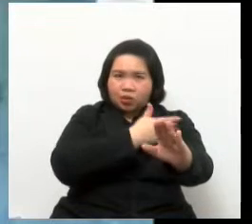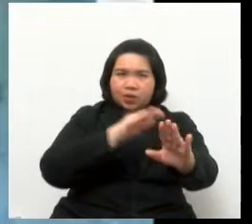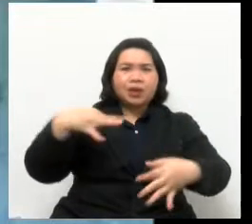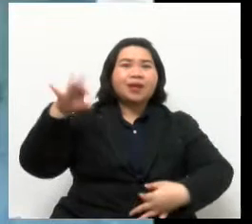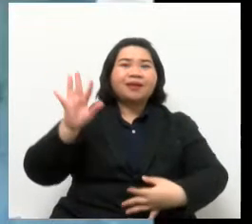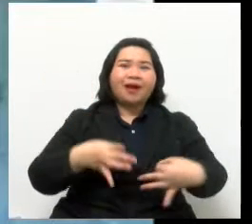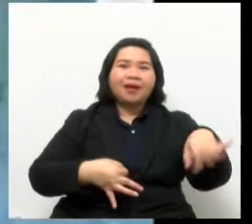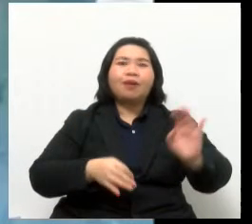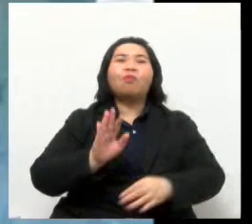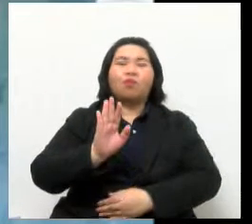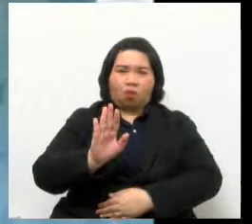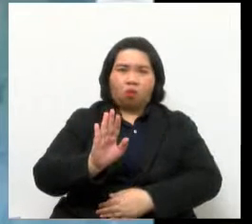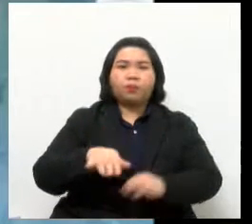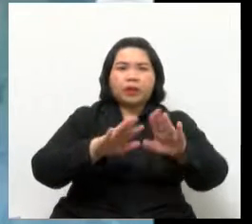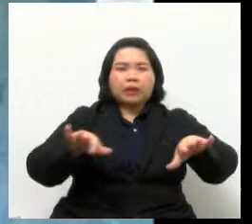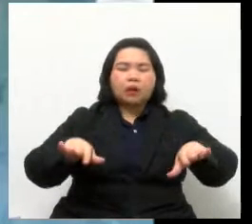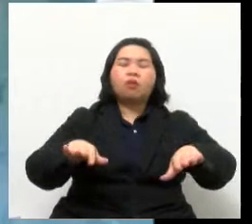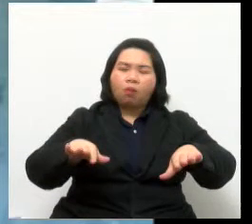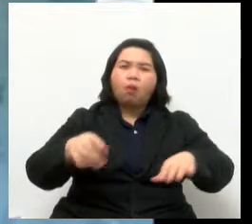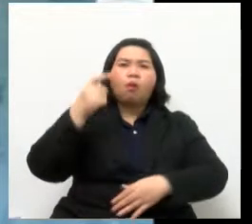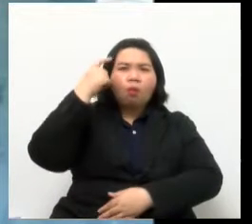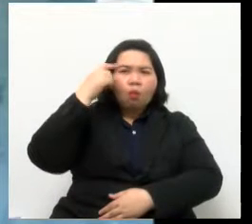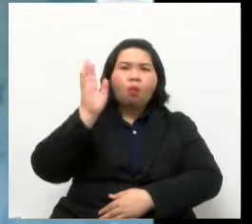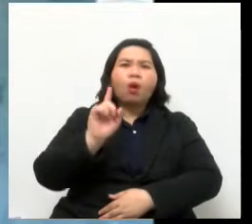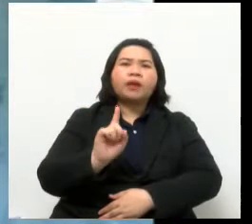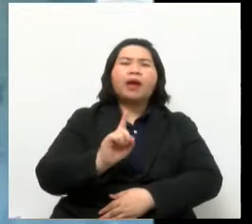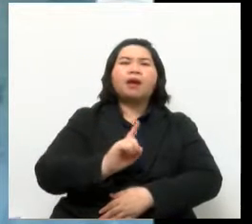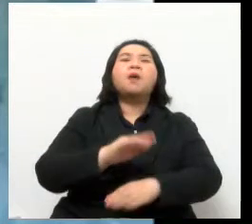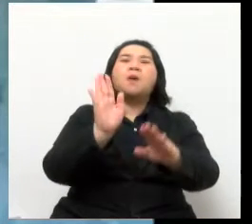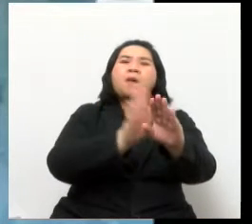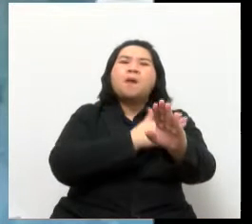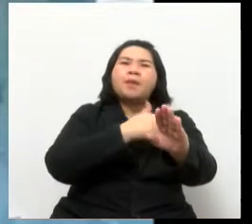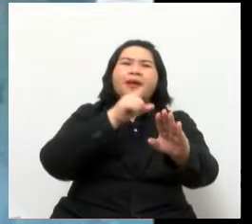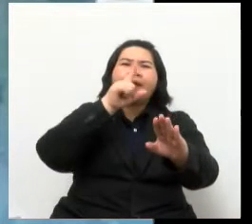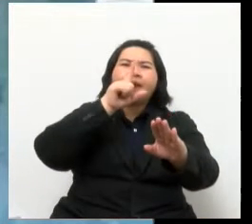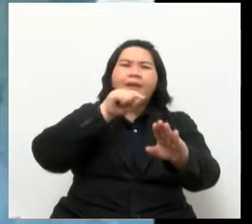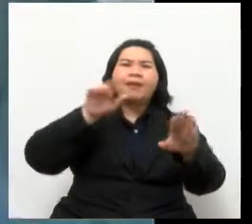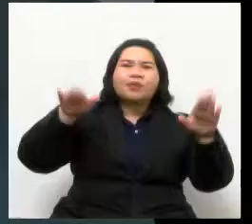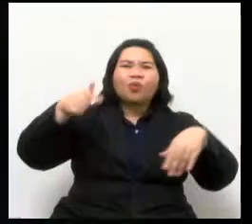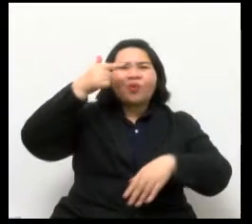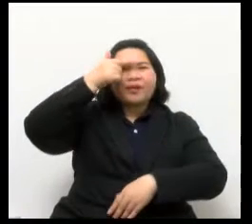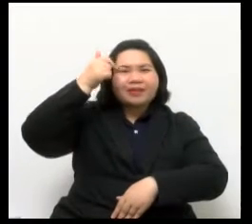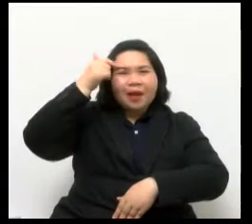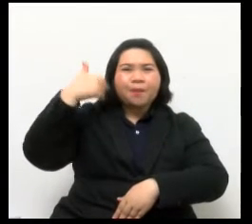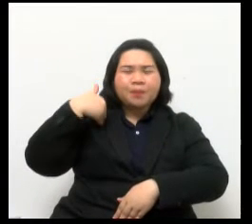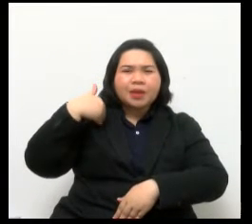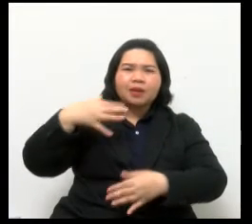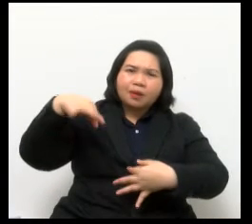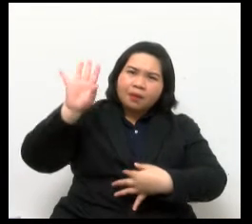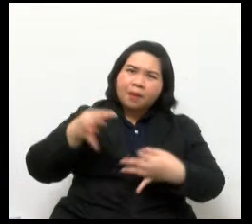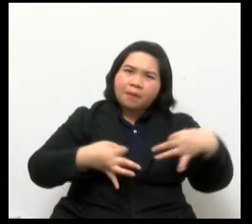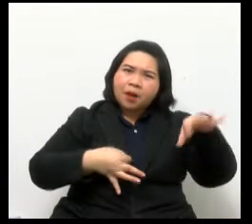ลป์นักเรียนได้เรียนรู้ผ่านบทเพลงแม่กาเผือกรวมถึงมีท่าทางประกอบการร่ายรำต่